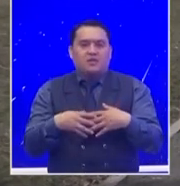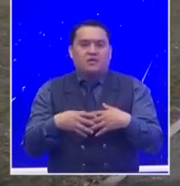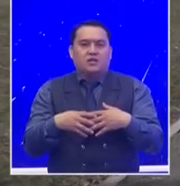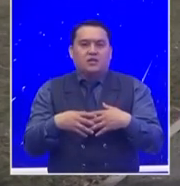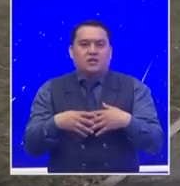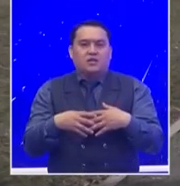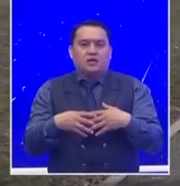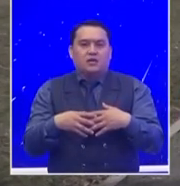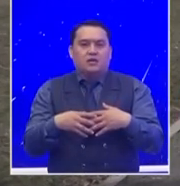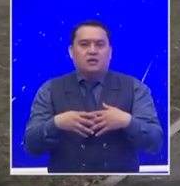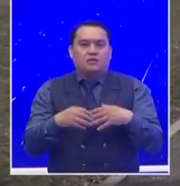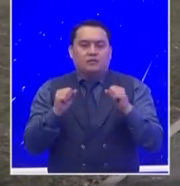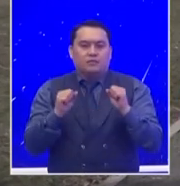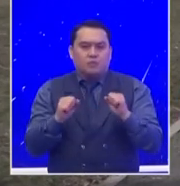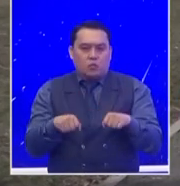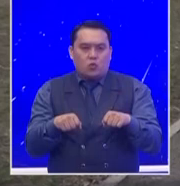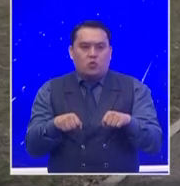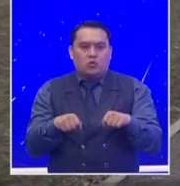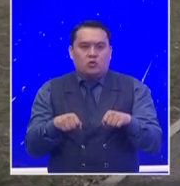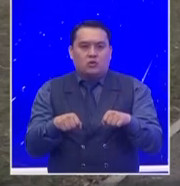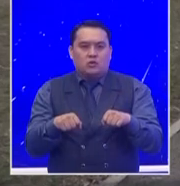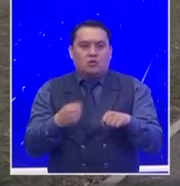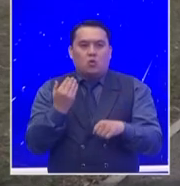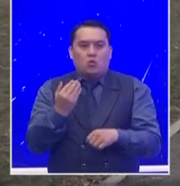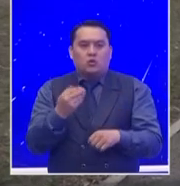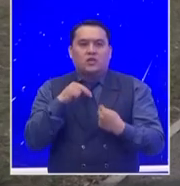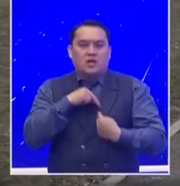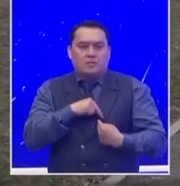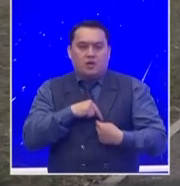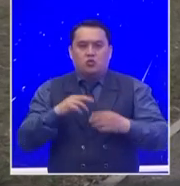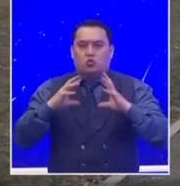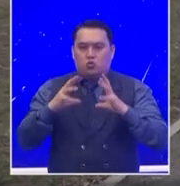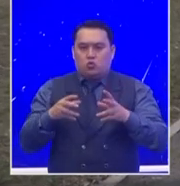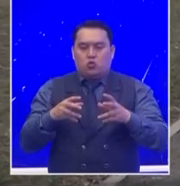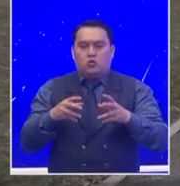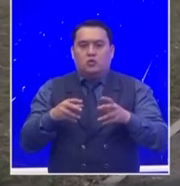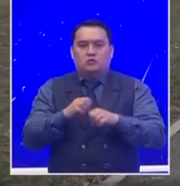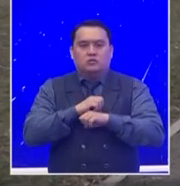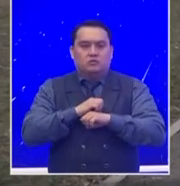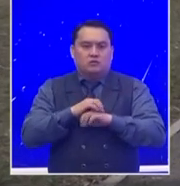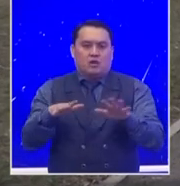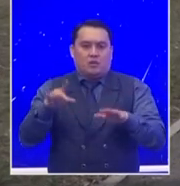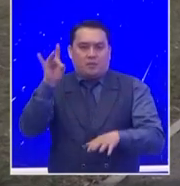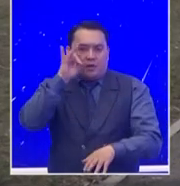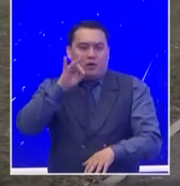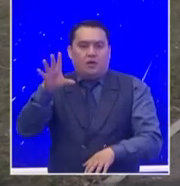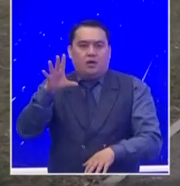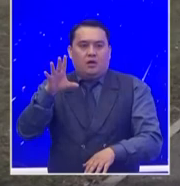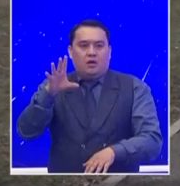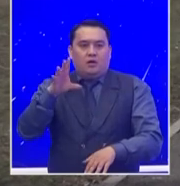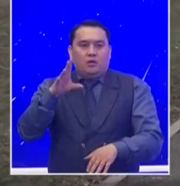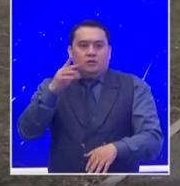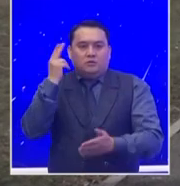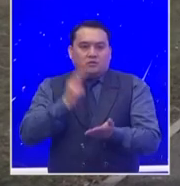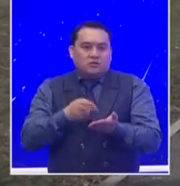бір салалары болып саналады. Ол енді оқысының еңбектері дүние жүзіне таралған, оқысының дүние жүзі